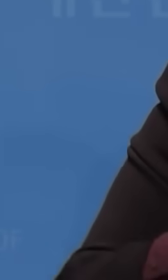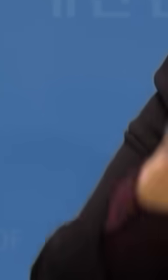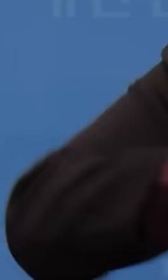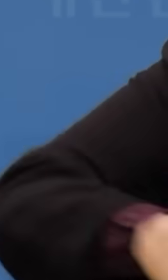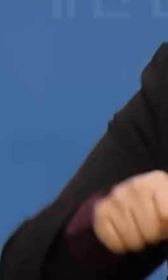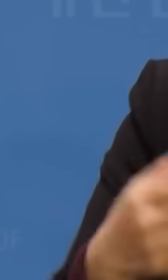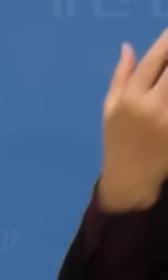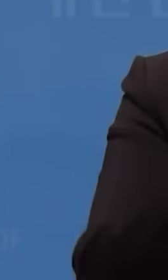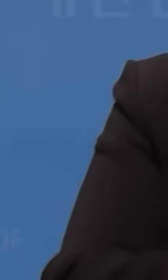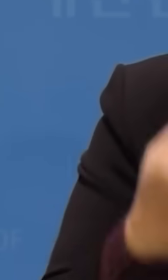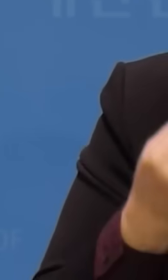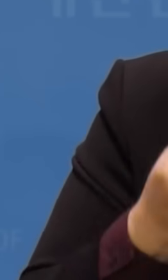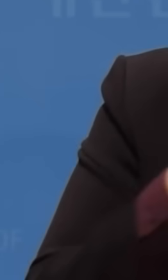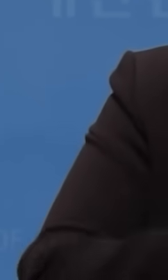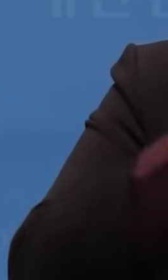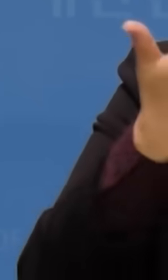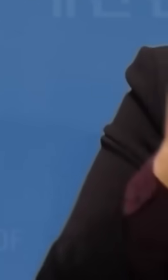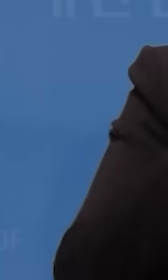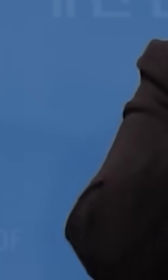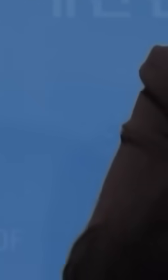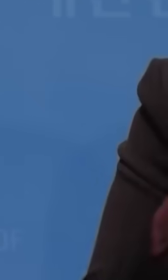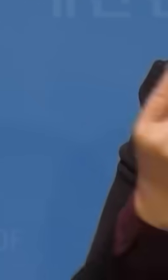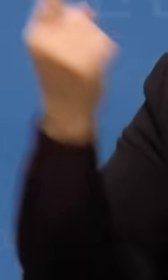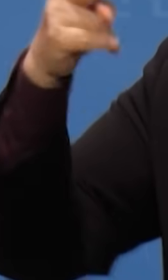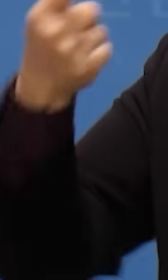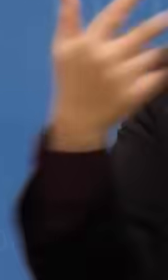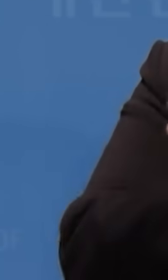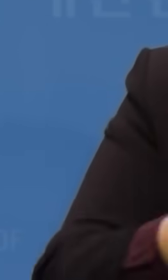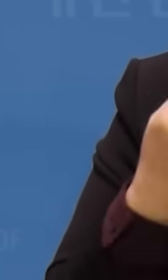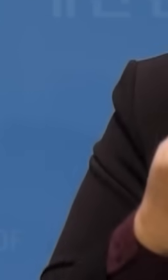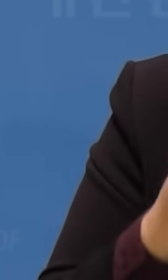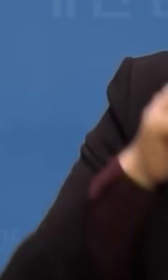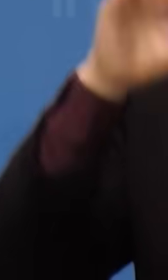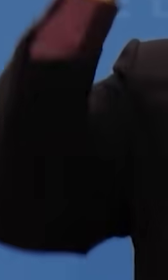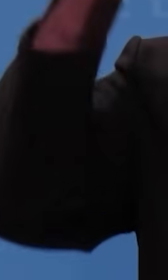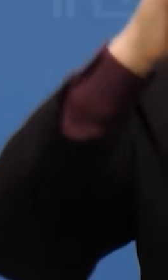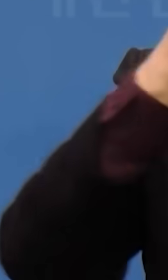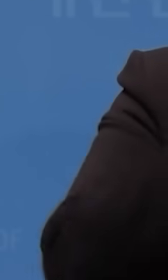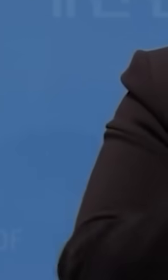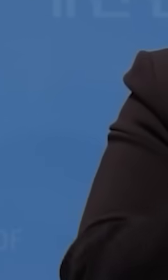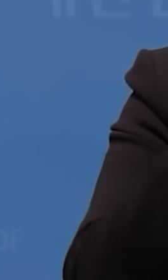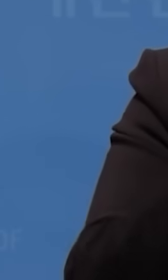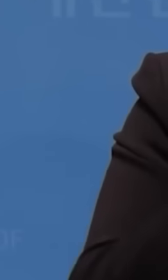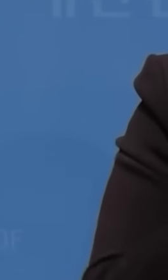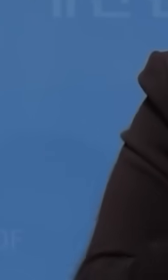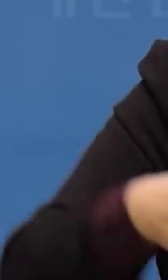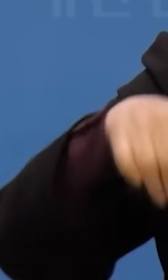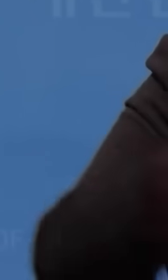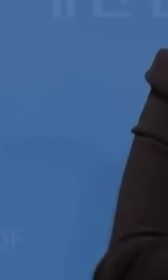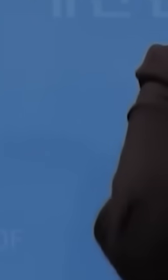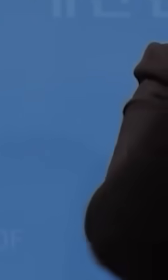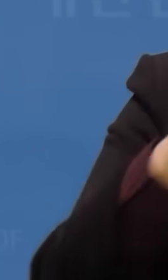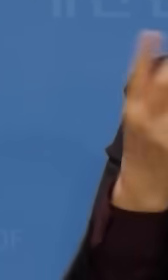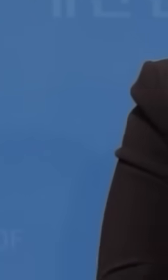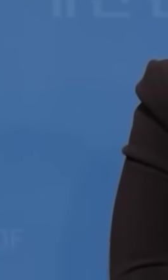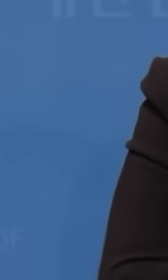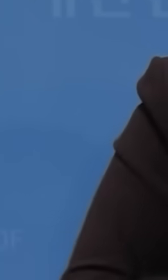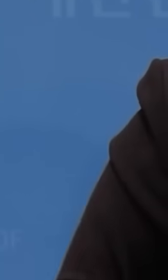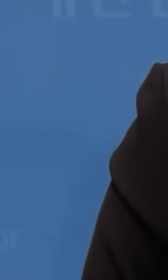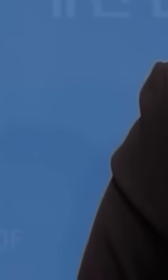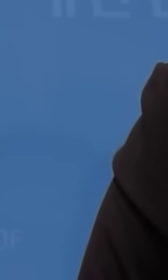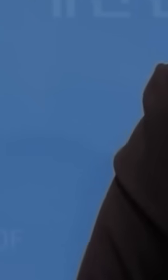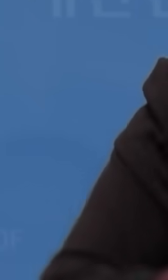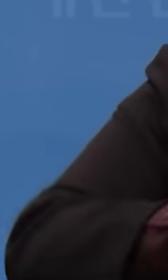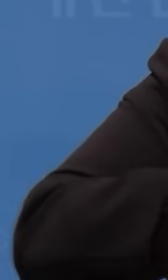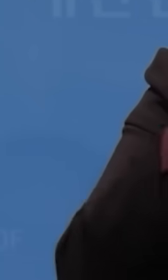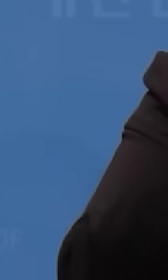하고 우리가 나이 들어도 건강하게 사는 대한민국을 만드는 것이며 그것이 공존의 바다입니다. 혼자서는